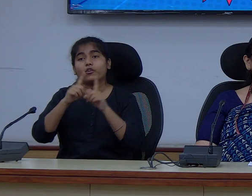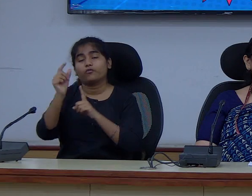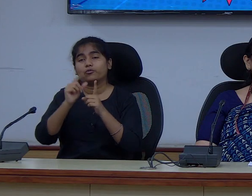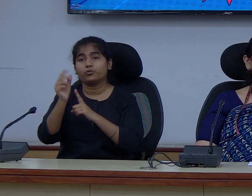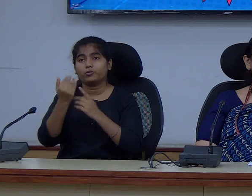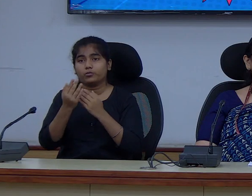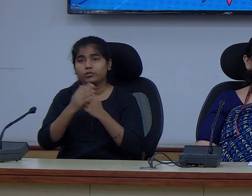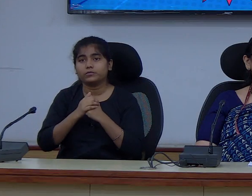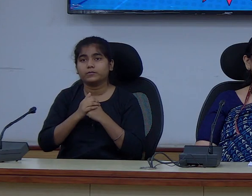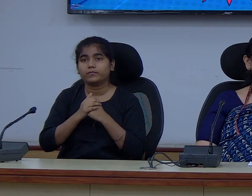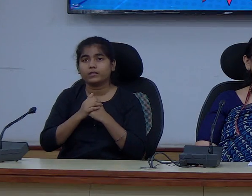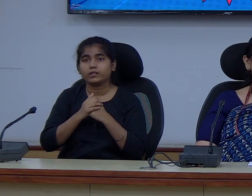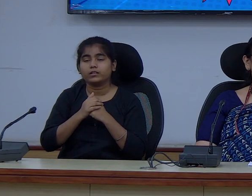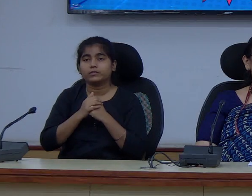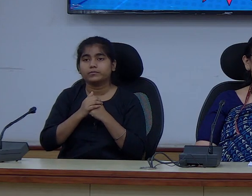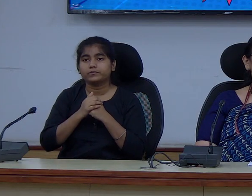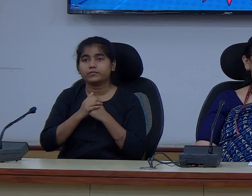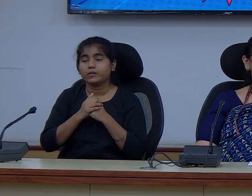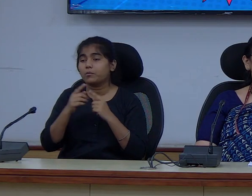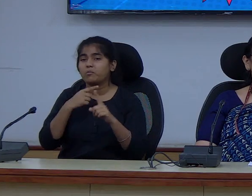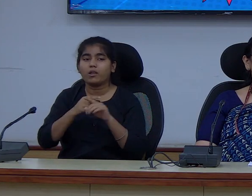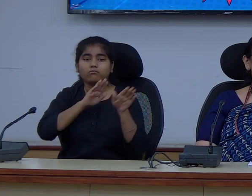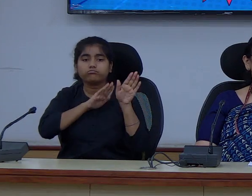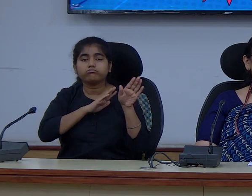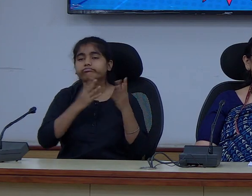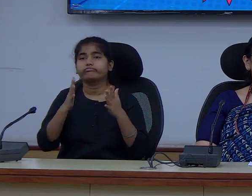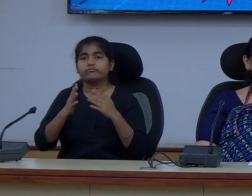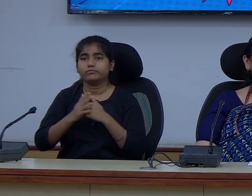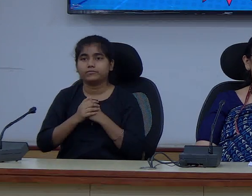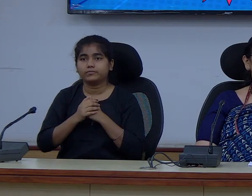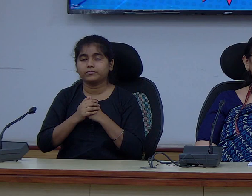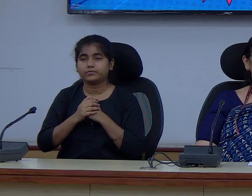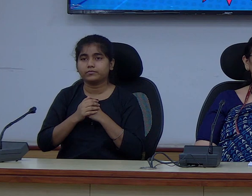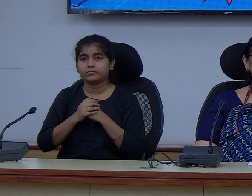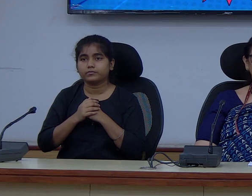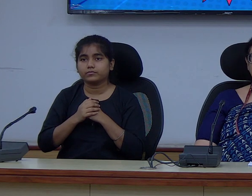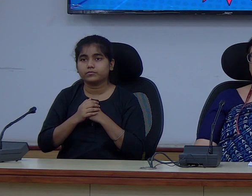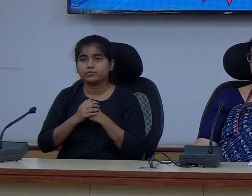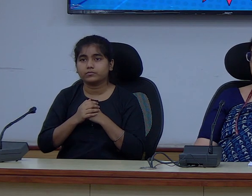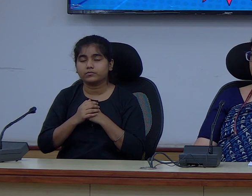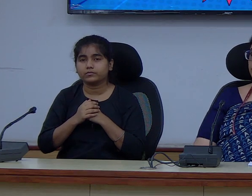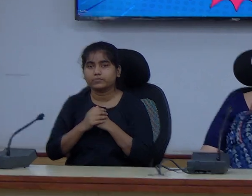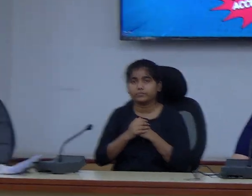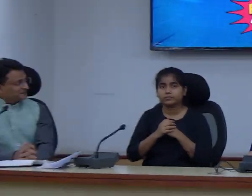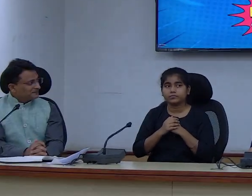हो सके अपना कार्य खुद कर पाएं और किसी पर निर्भर नहीं रहना पड़े।